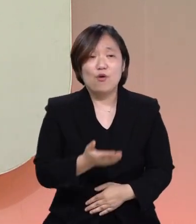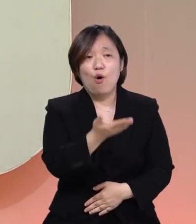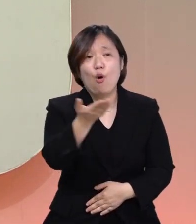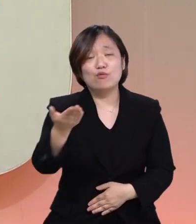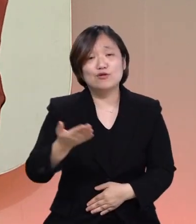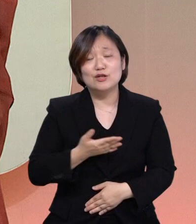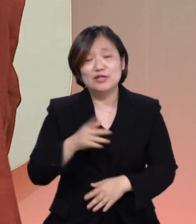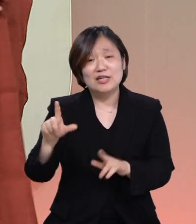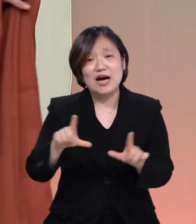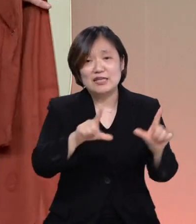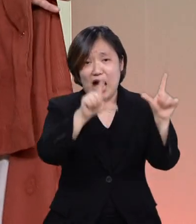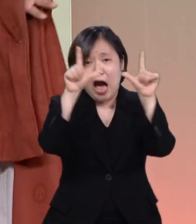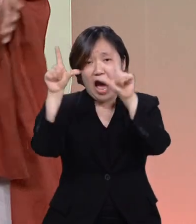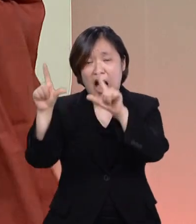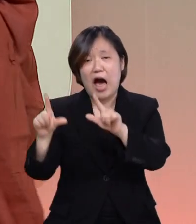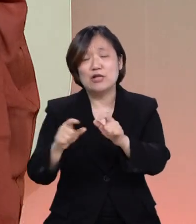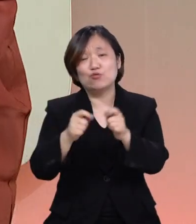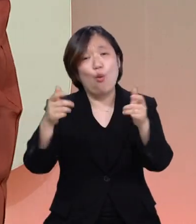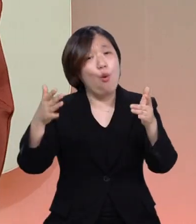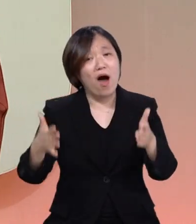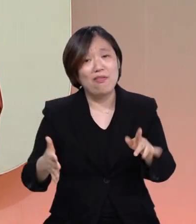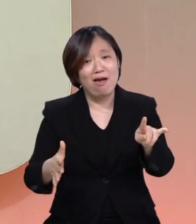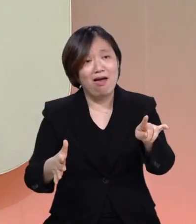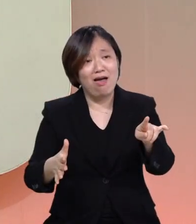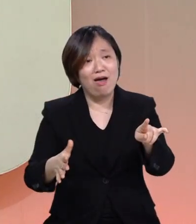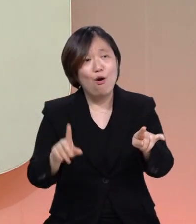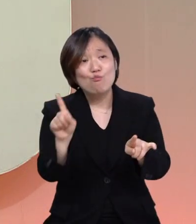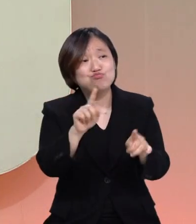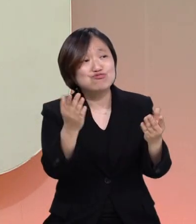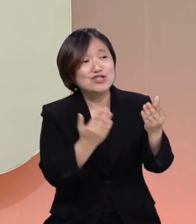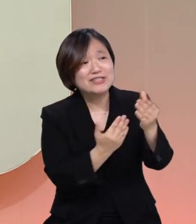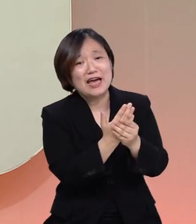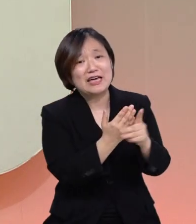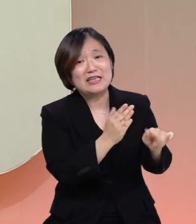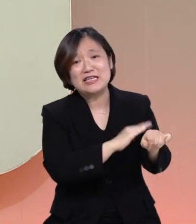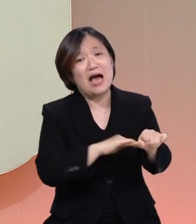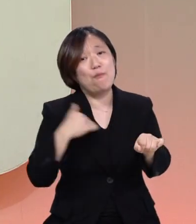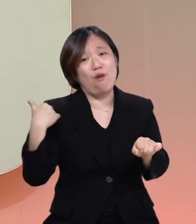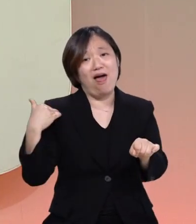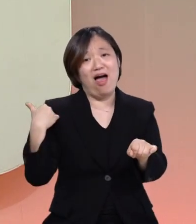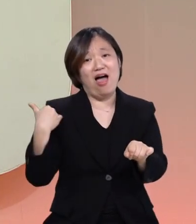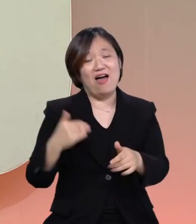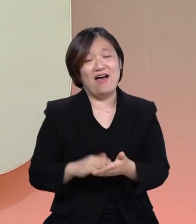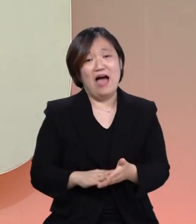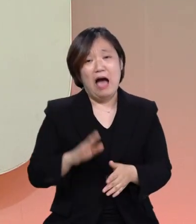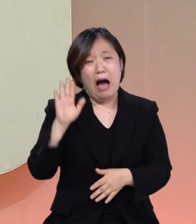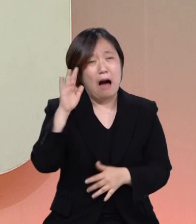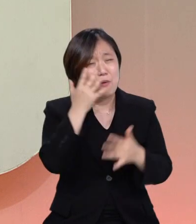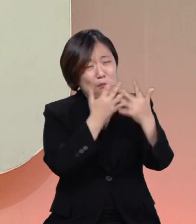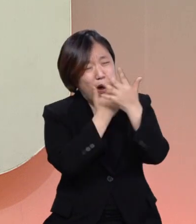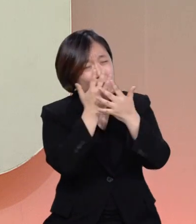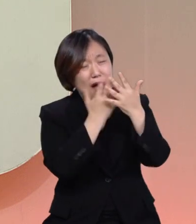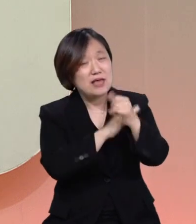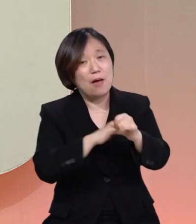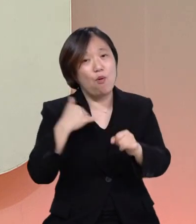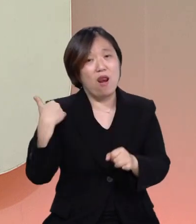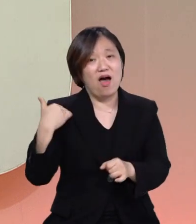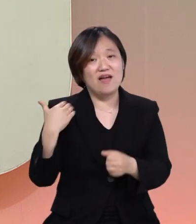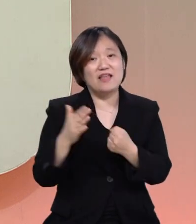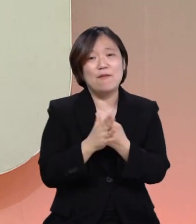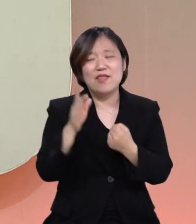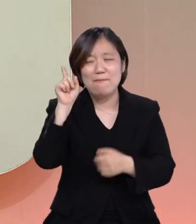보면 정말 뭐 어떤 일을 펼쳐질 줄을 모르지 않습니까 그래서 항상 한결같은 마음으로